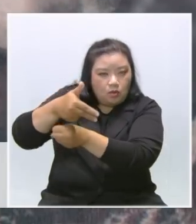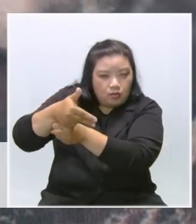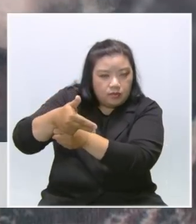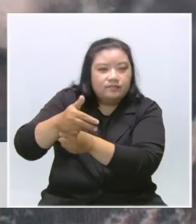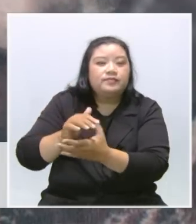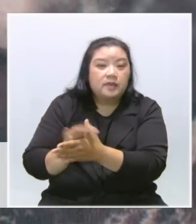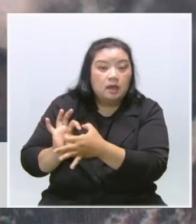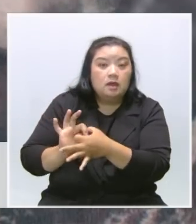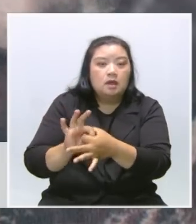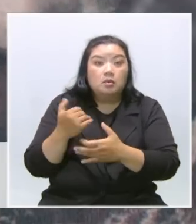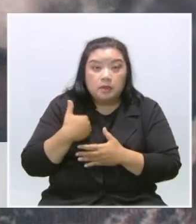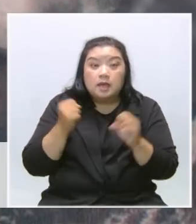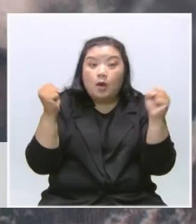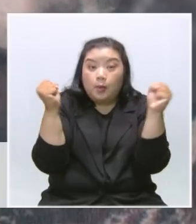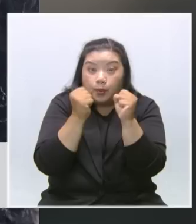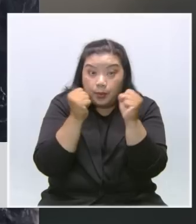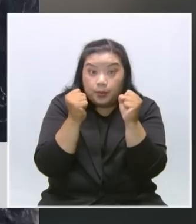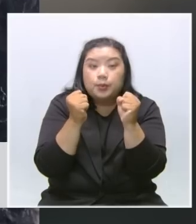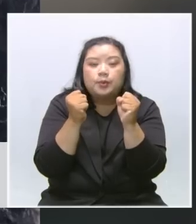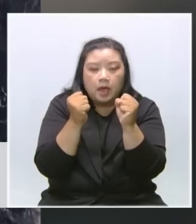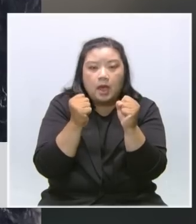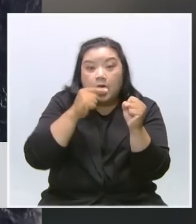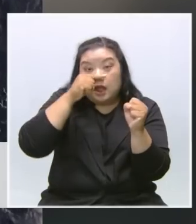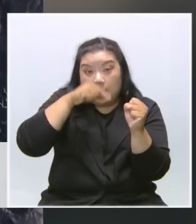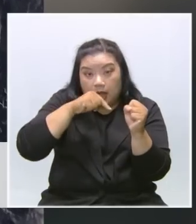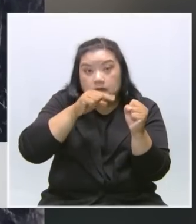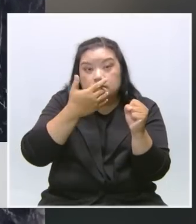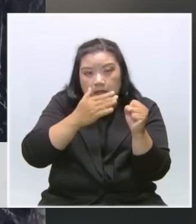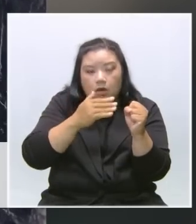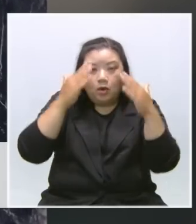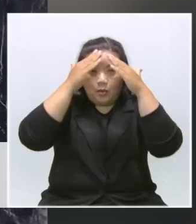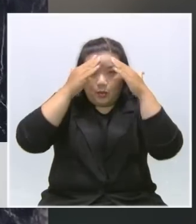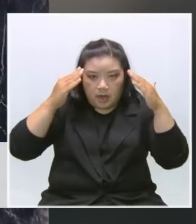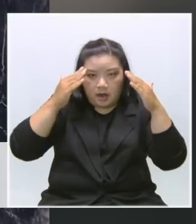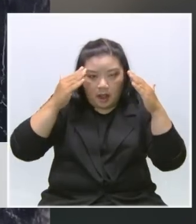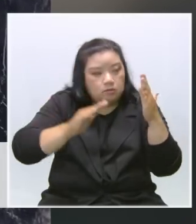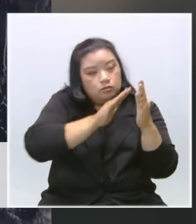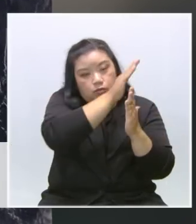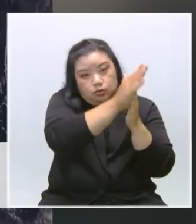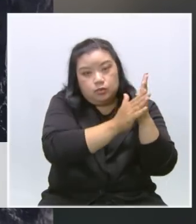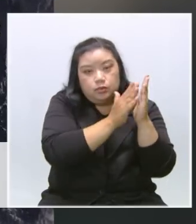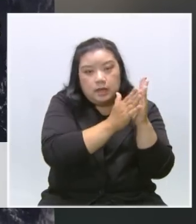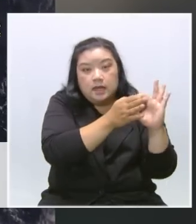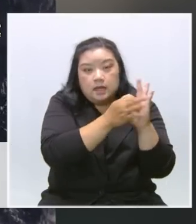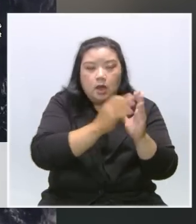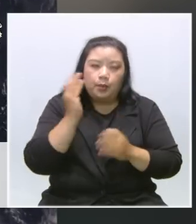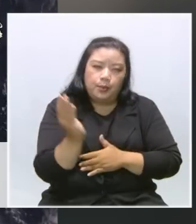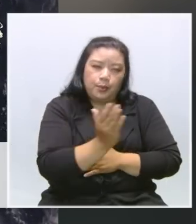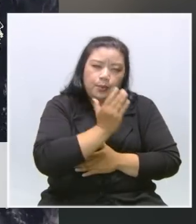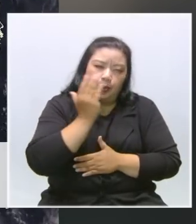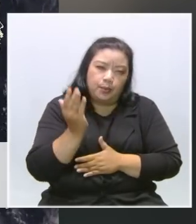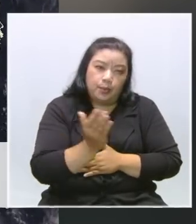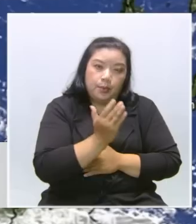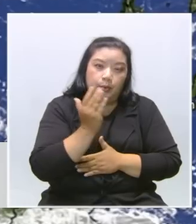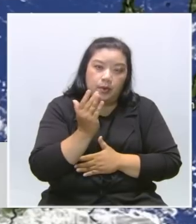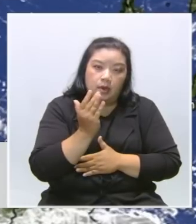เห็นก็พอบว่ามมมวลอากาศเย็ครัทได้แผนลงมาปกคลมประเทศเวีดนามตอนบนแล้วทำให้มีลมatanและตะวนออกเชียง